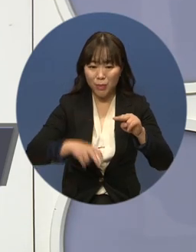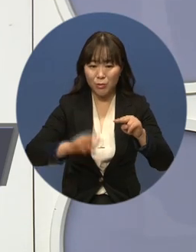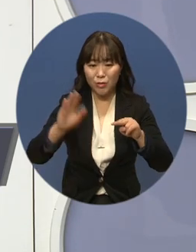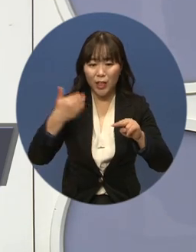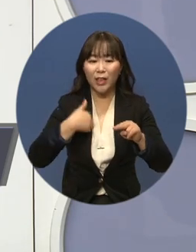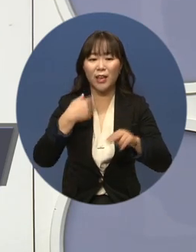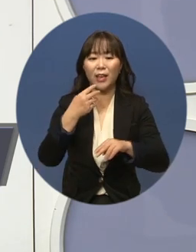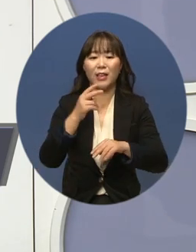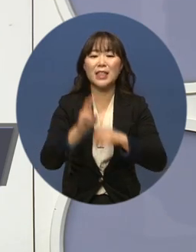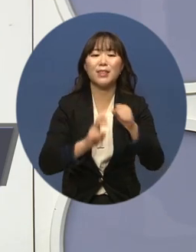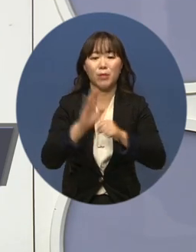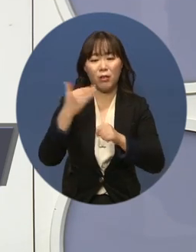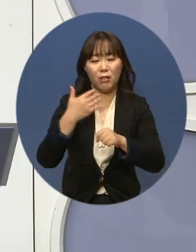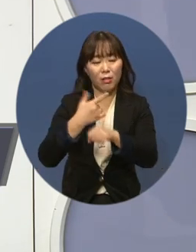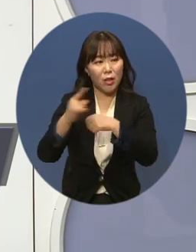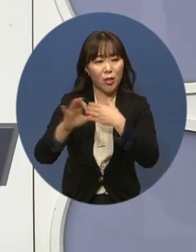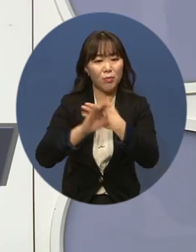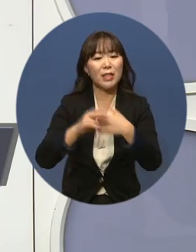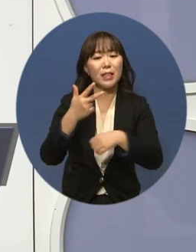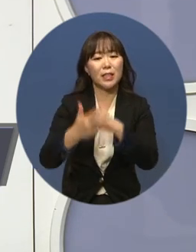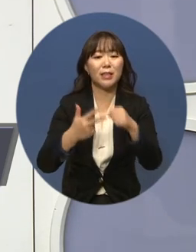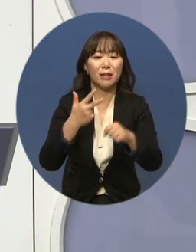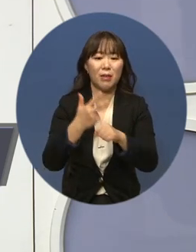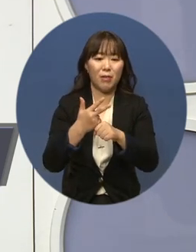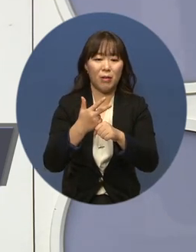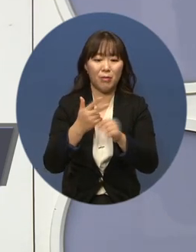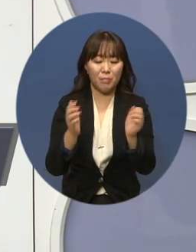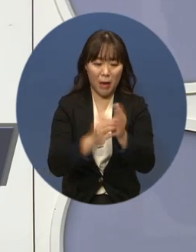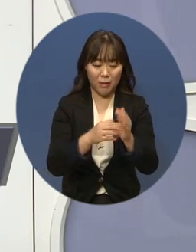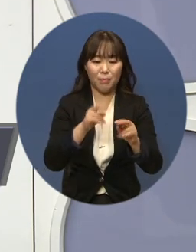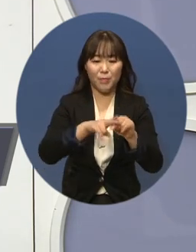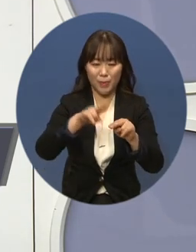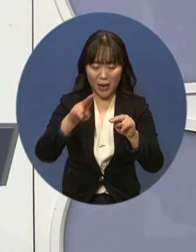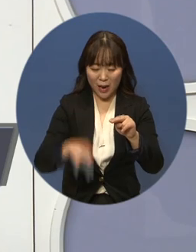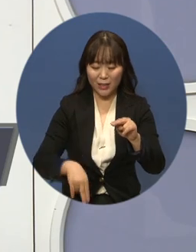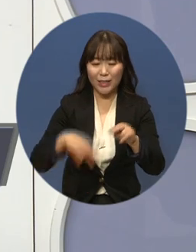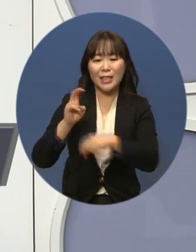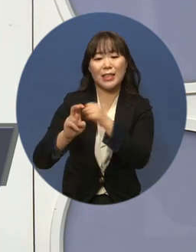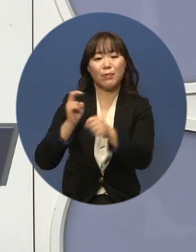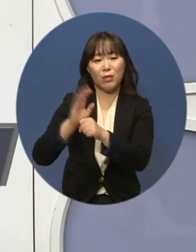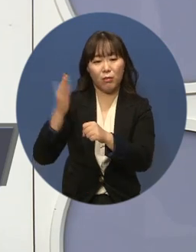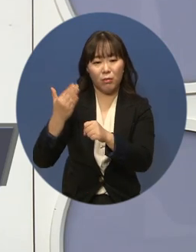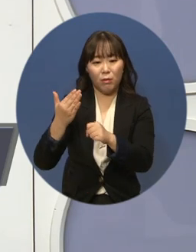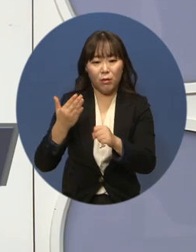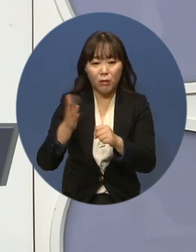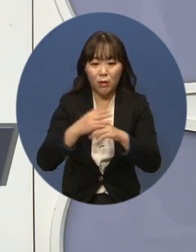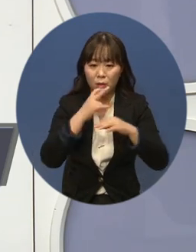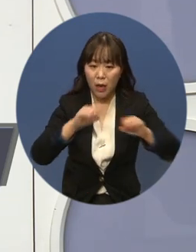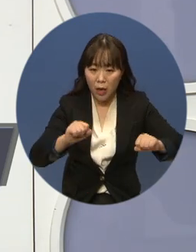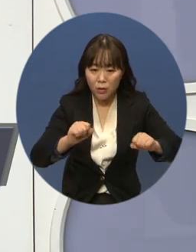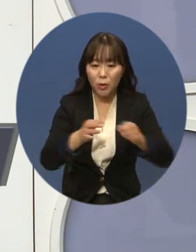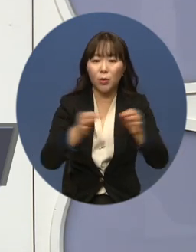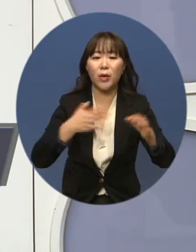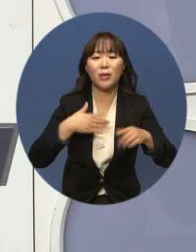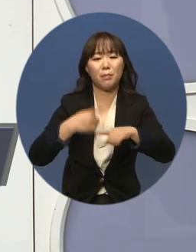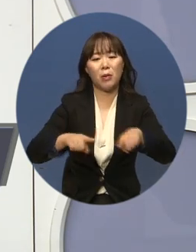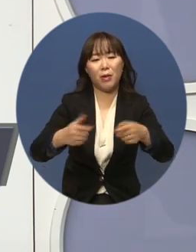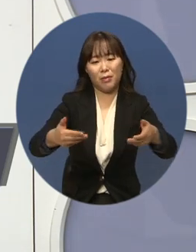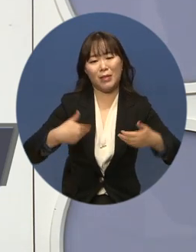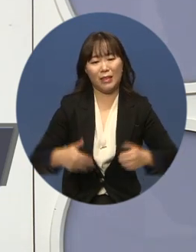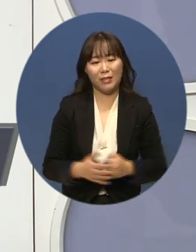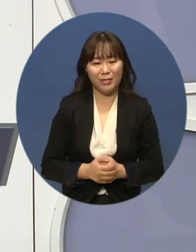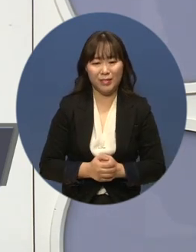돼가지 않습니까? 내년이면 7년 군수를 하고 그만둔 지 20년이 되는데 사전에 살아생전에 평가를 받게 되는 거예요.